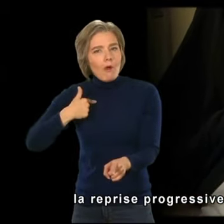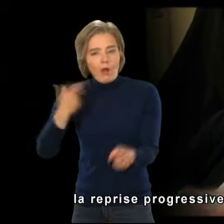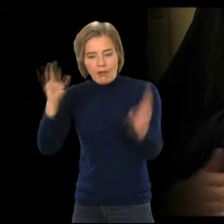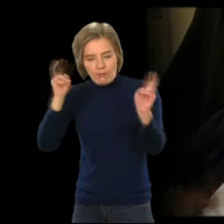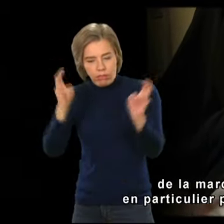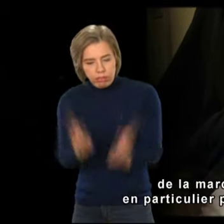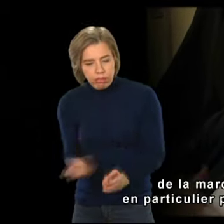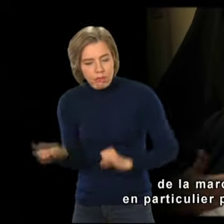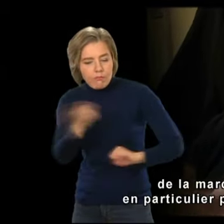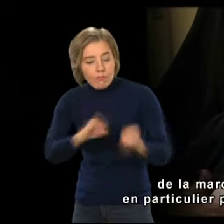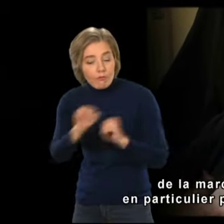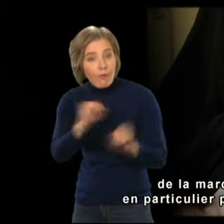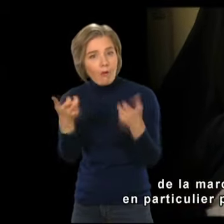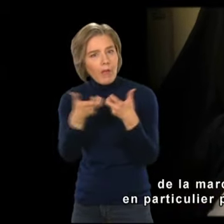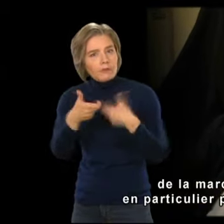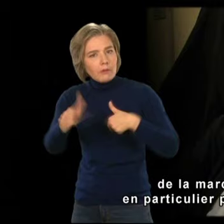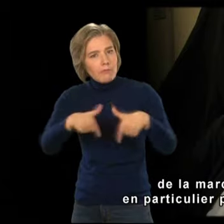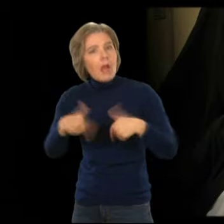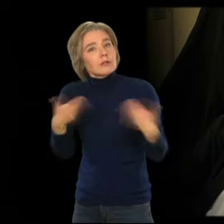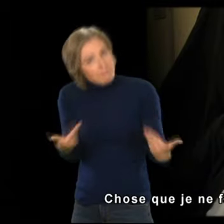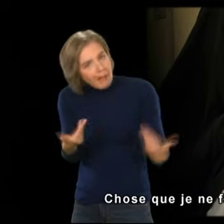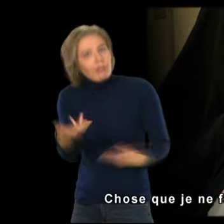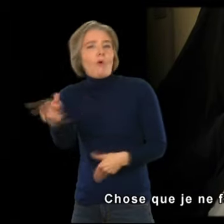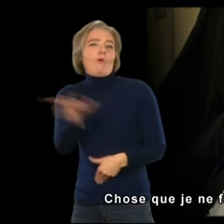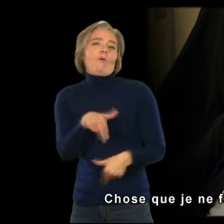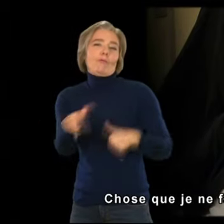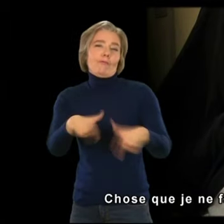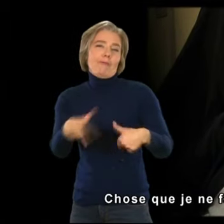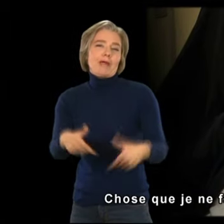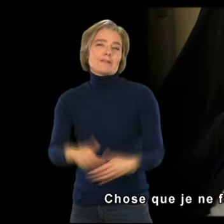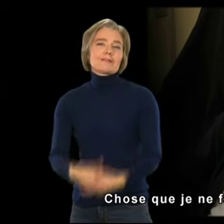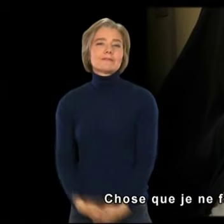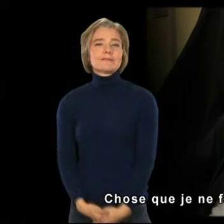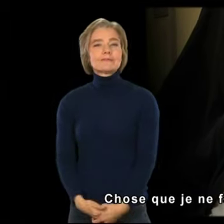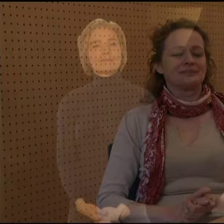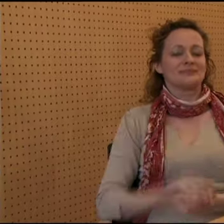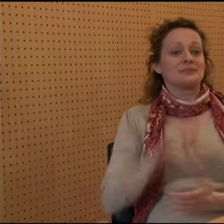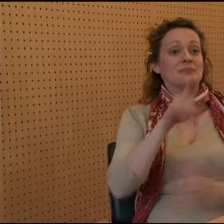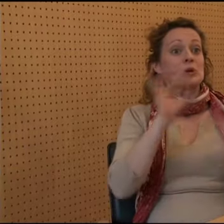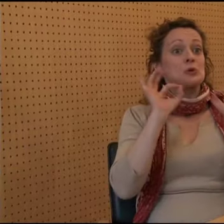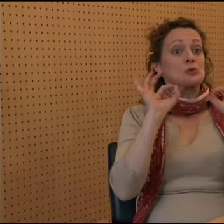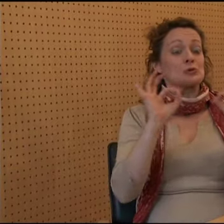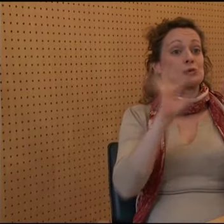du mouvement, de la marche en particulier pour moi. Chose que je faisais plus.